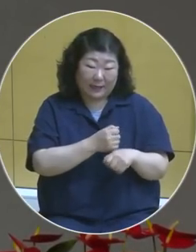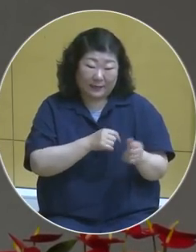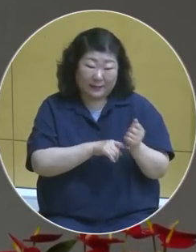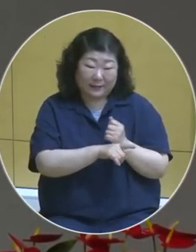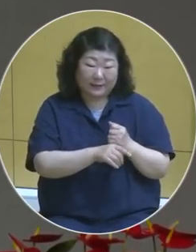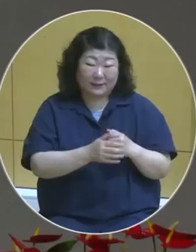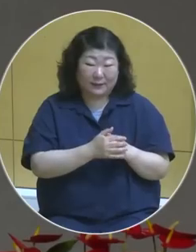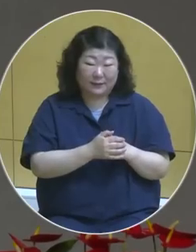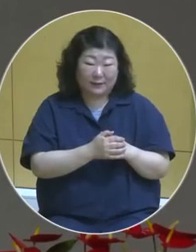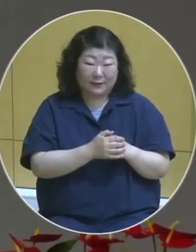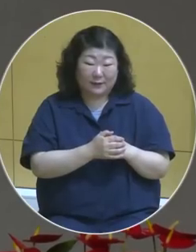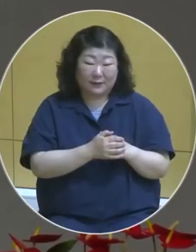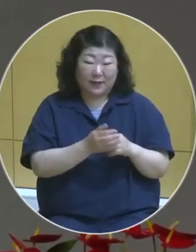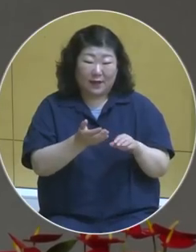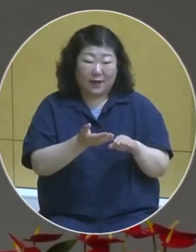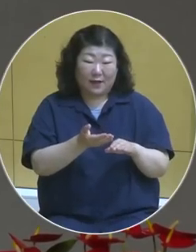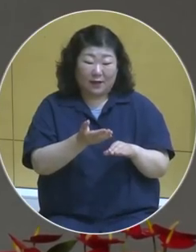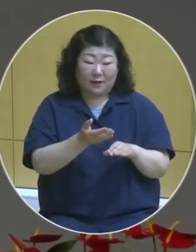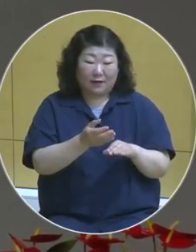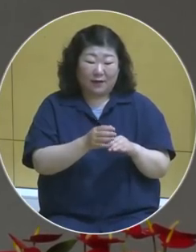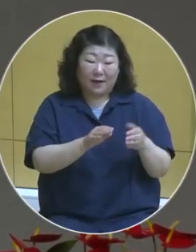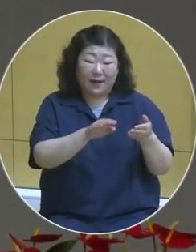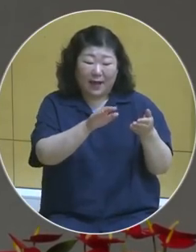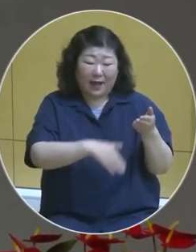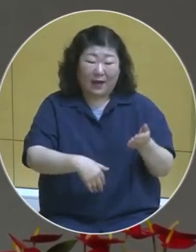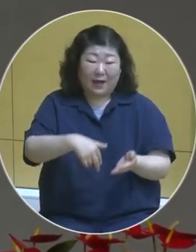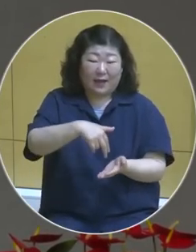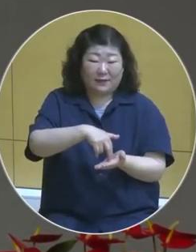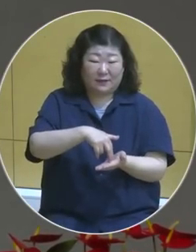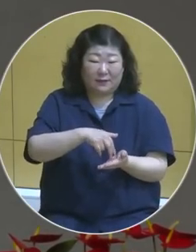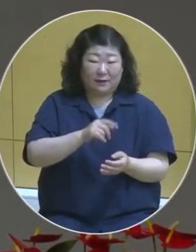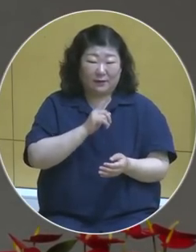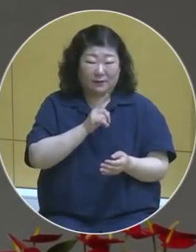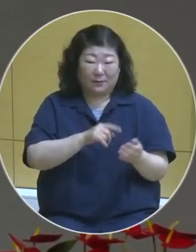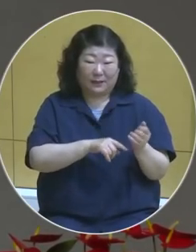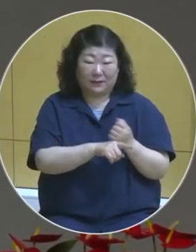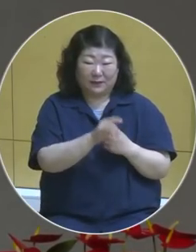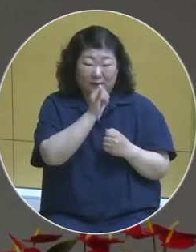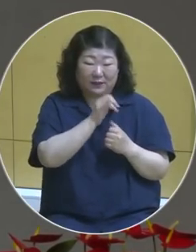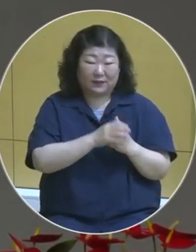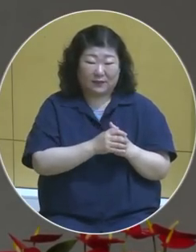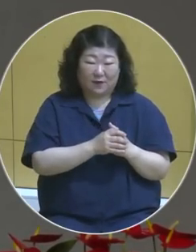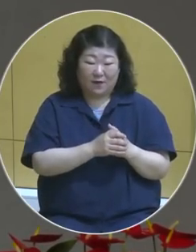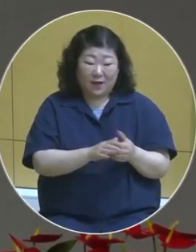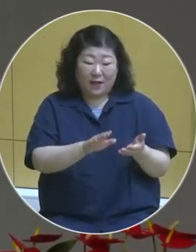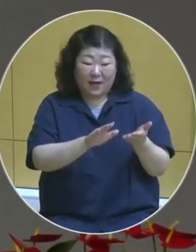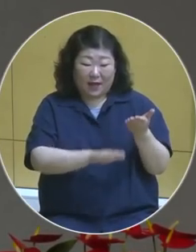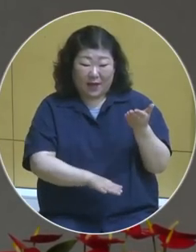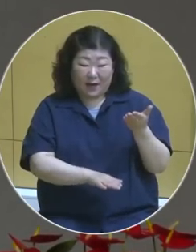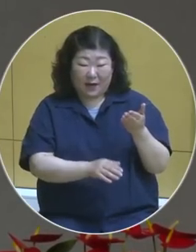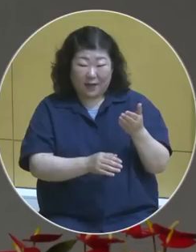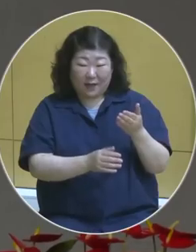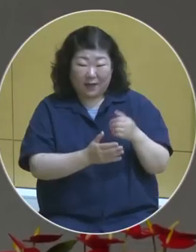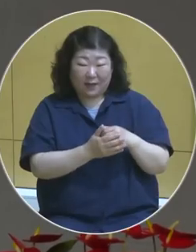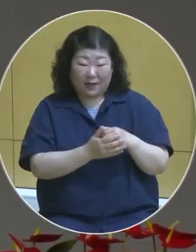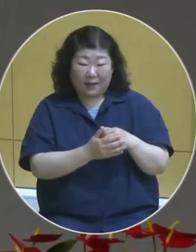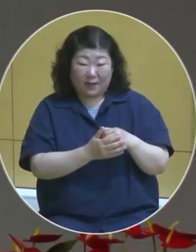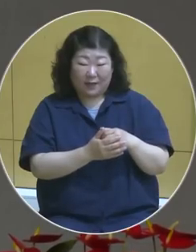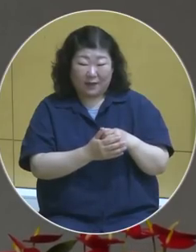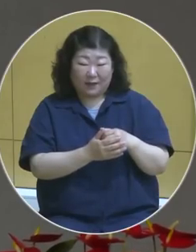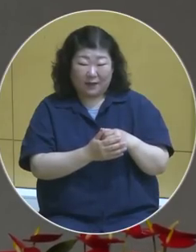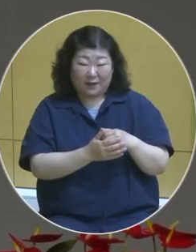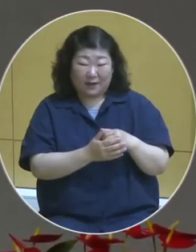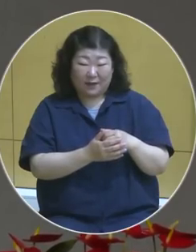뭘까요? 아래에 서야 됩니다. 아래에 서야 그 사람이 보입니다. 겸손한 마음을 가져야 그 사람의 마음을 알